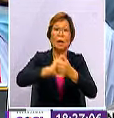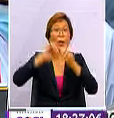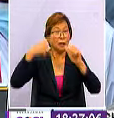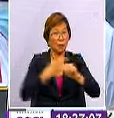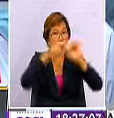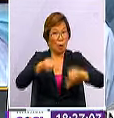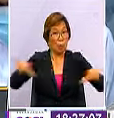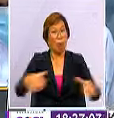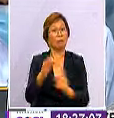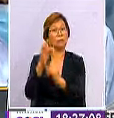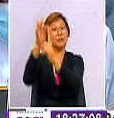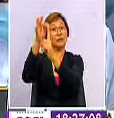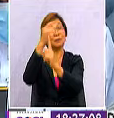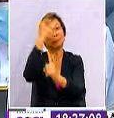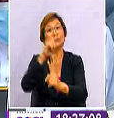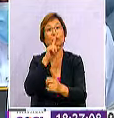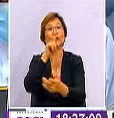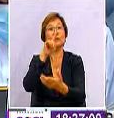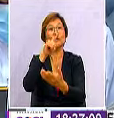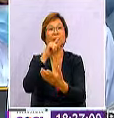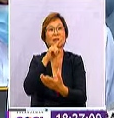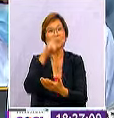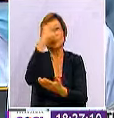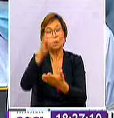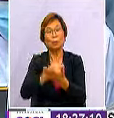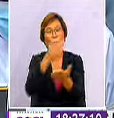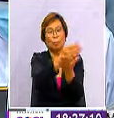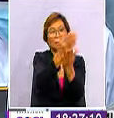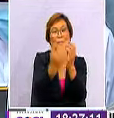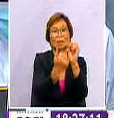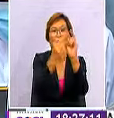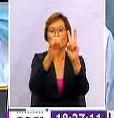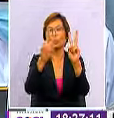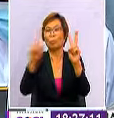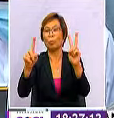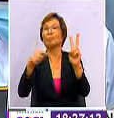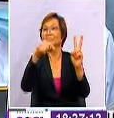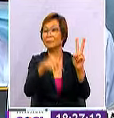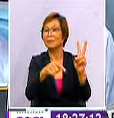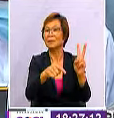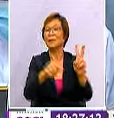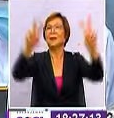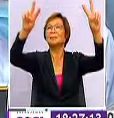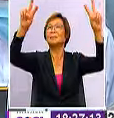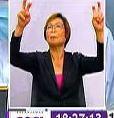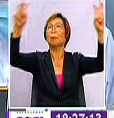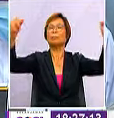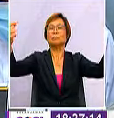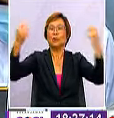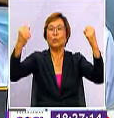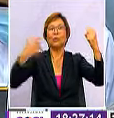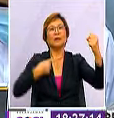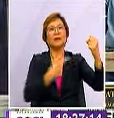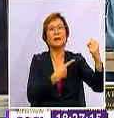biasa. Atas hakikat itulah, Belanjawan 2021 ini mengangkat sebagai tema Teguh